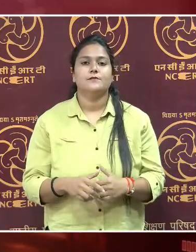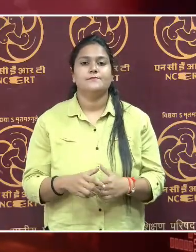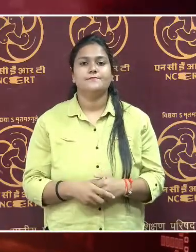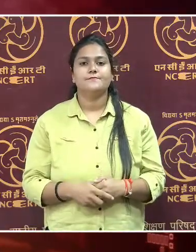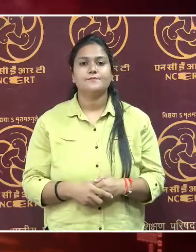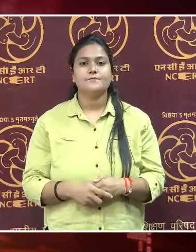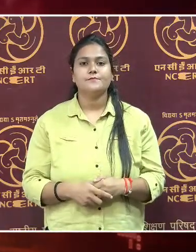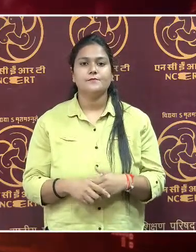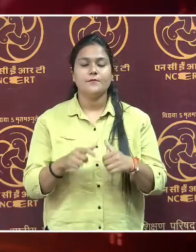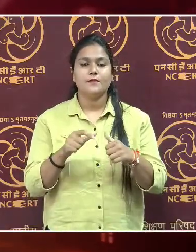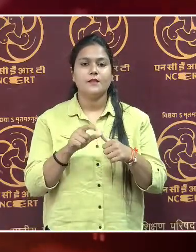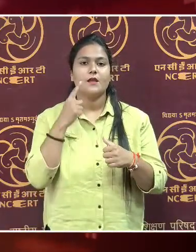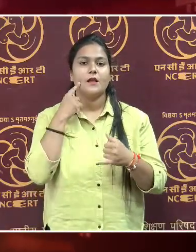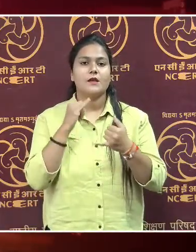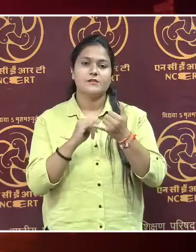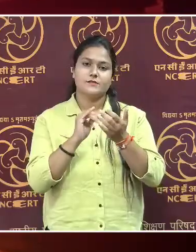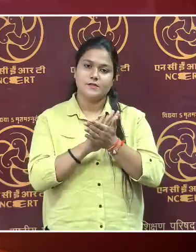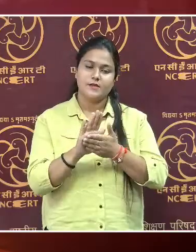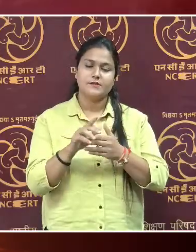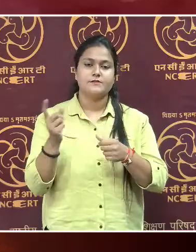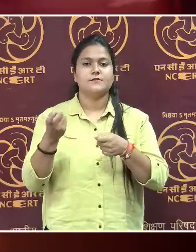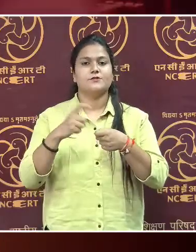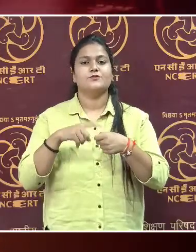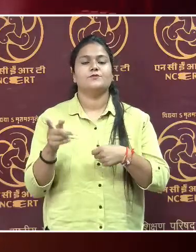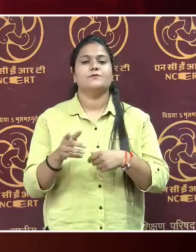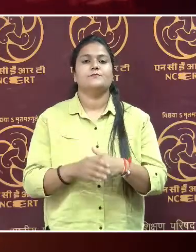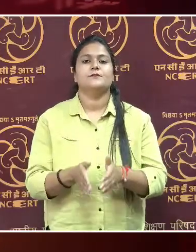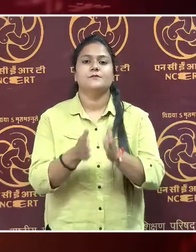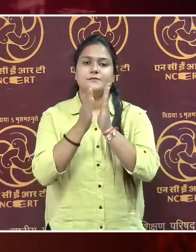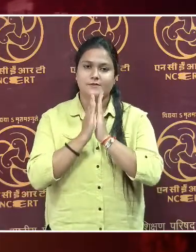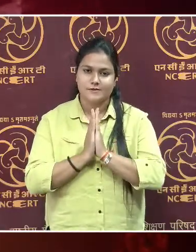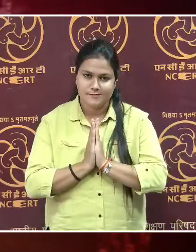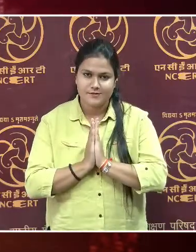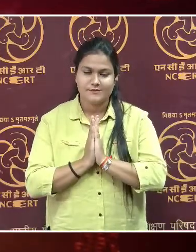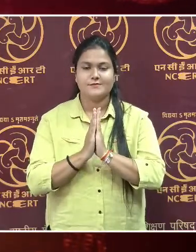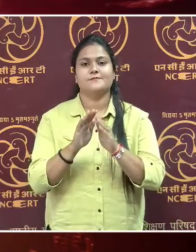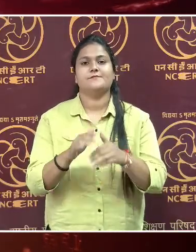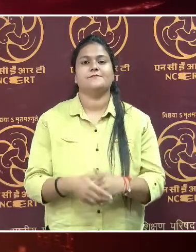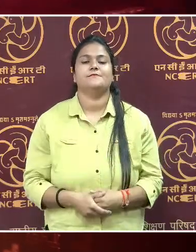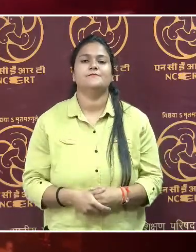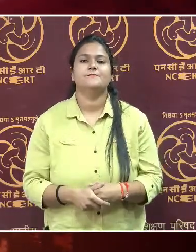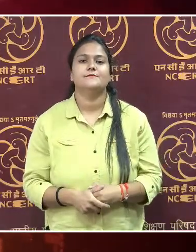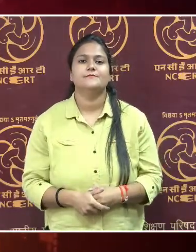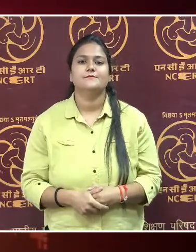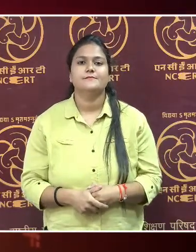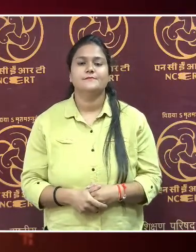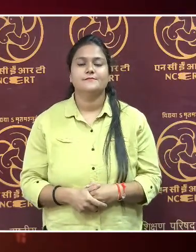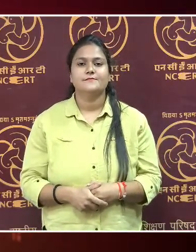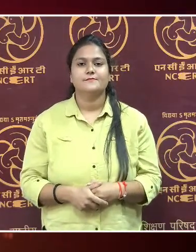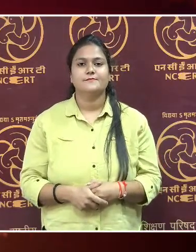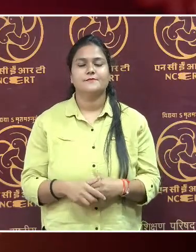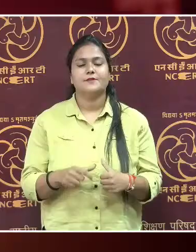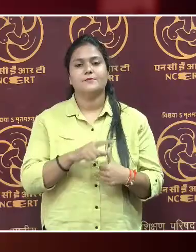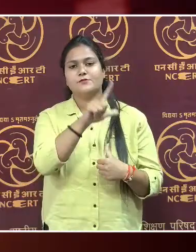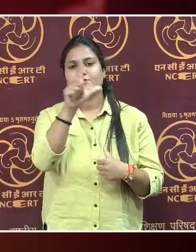इज I-XII, Mysore, Karnataka. मैम नमस्कार एंड वेरी वार्म वेलकम टू यू टू. Namaskar to all of